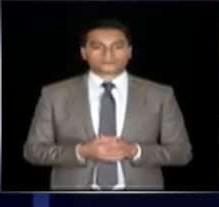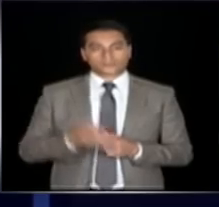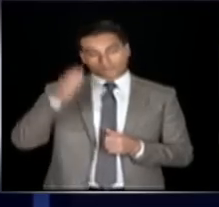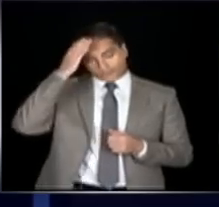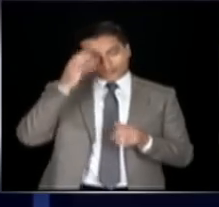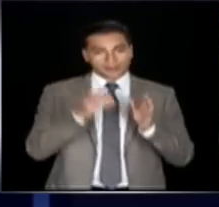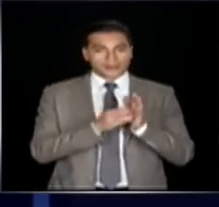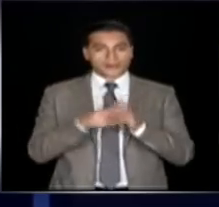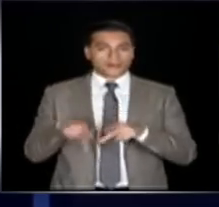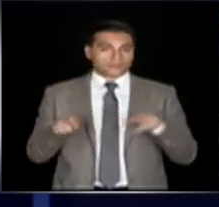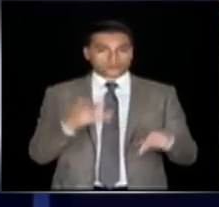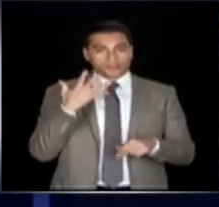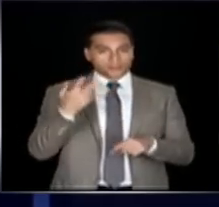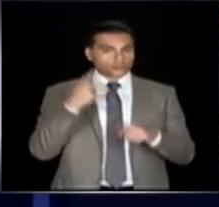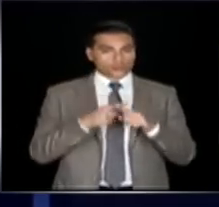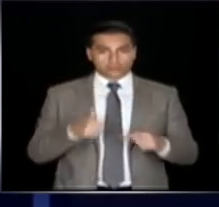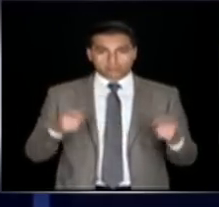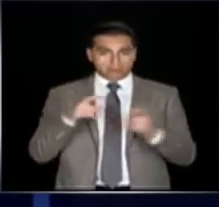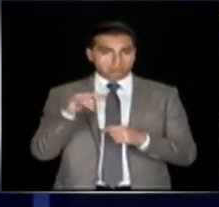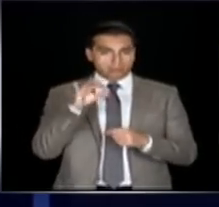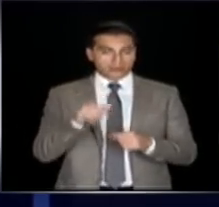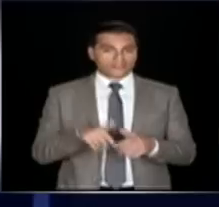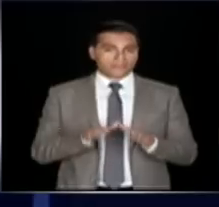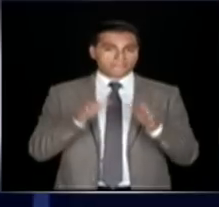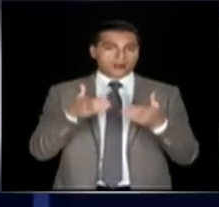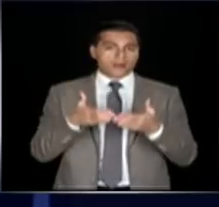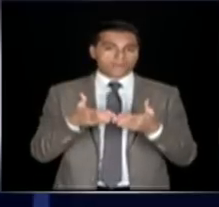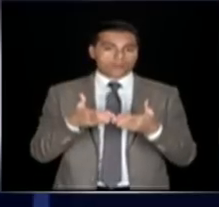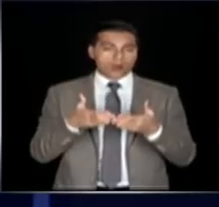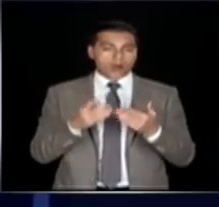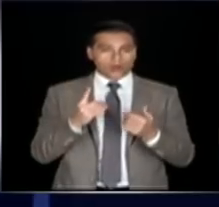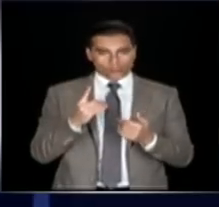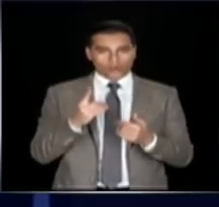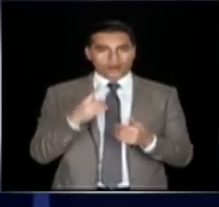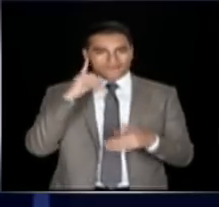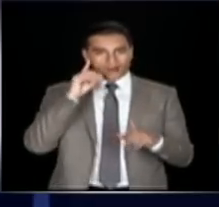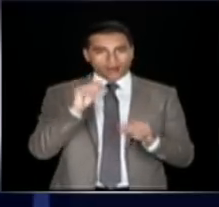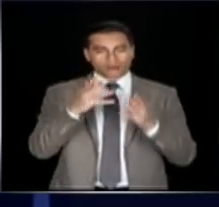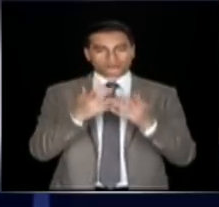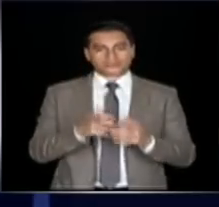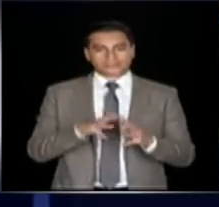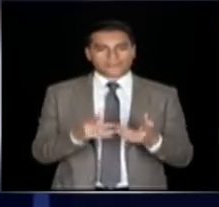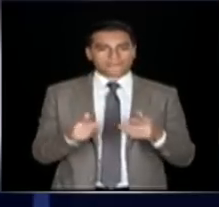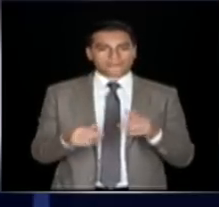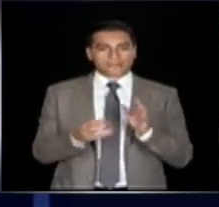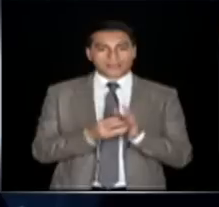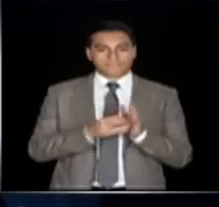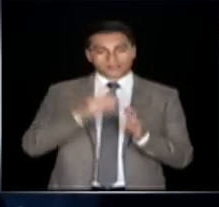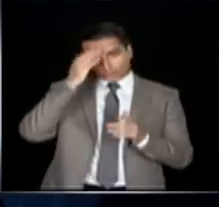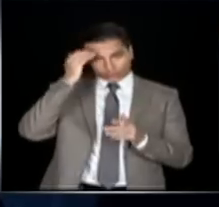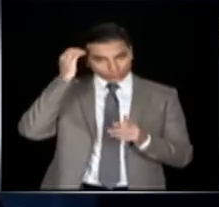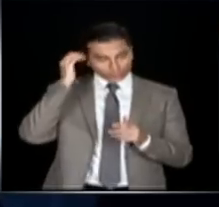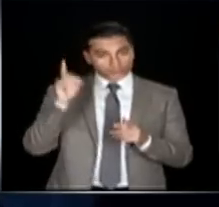فكرت الجامعات الموسم الخامس مباراة مهمة في المجموعة الأولى، وهفكركم بالنتيجة. جامعة